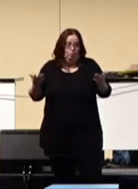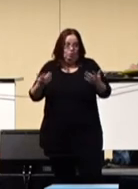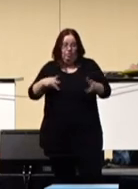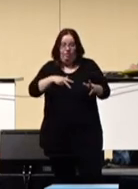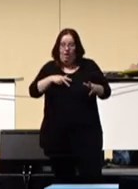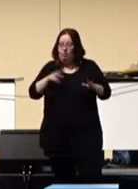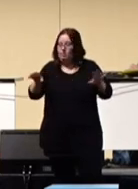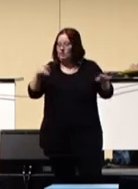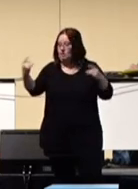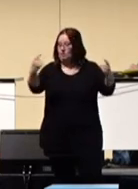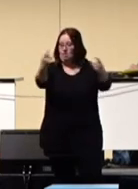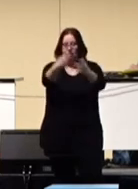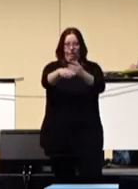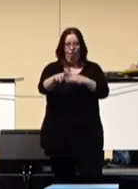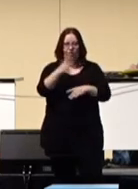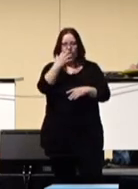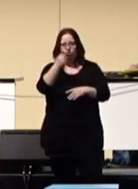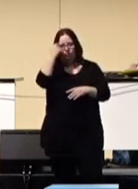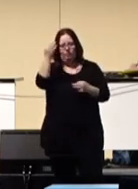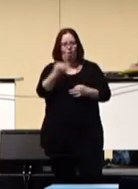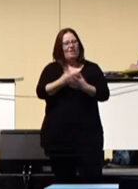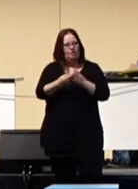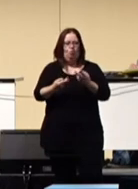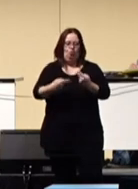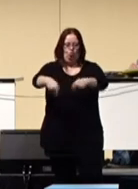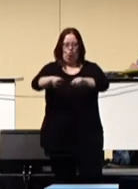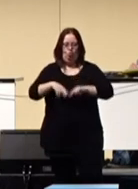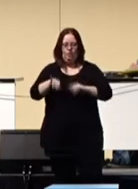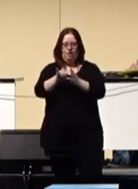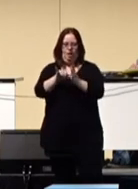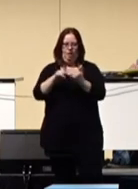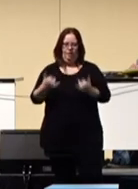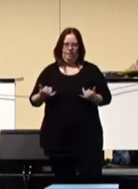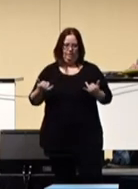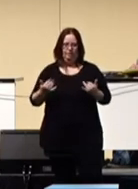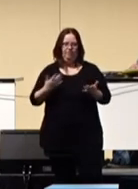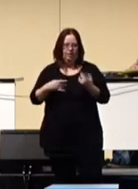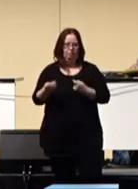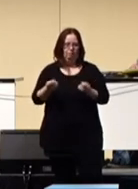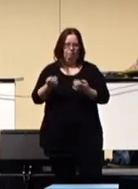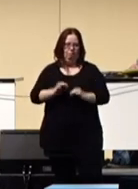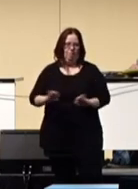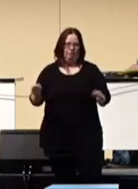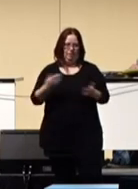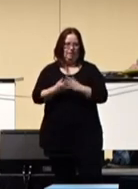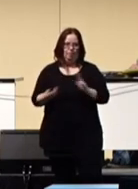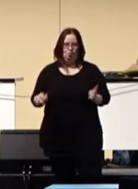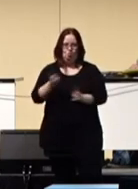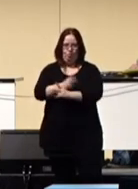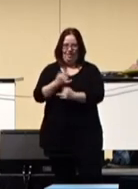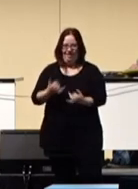letztlich jeder dezentral einkauft, was er meint, beschaffen zu müssen, sondern das ist zentral auch